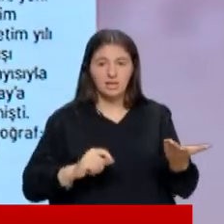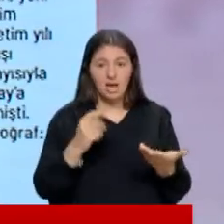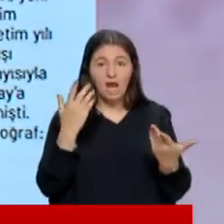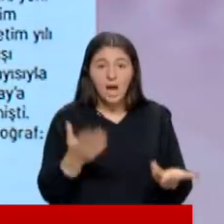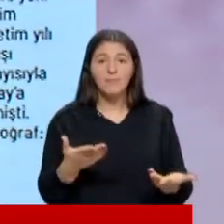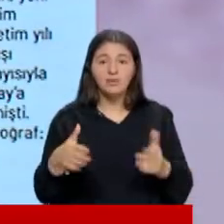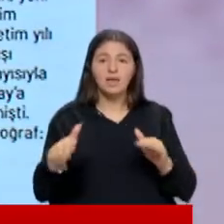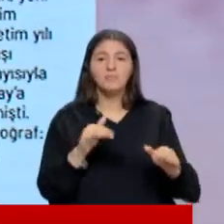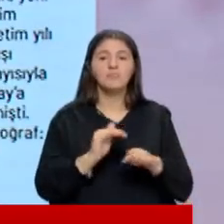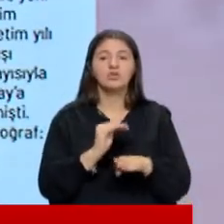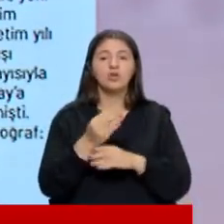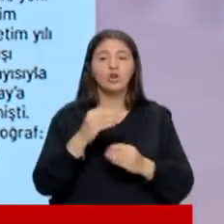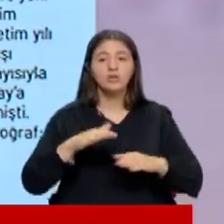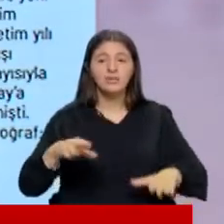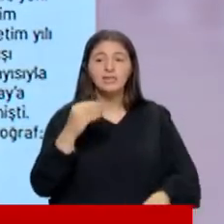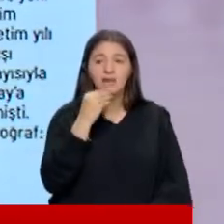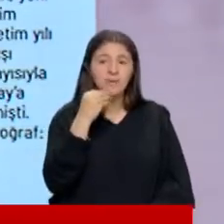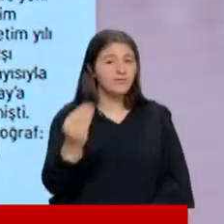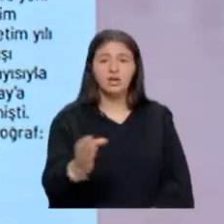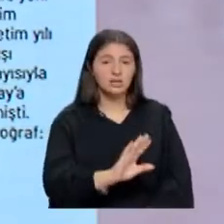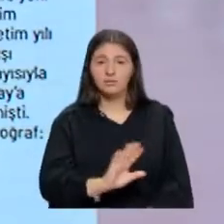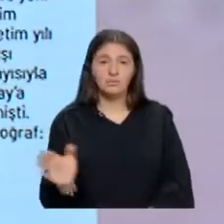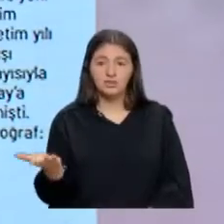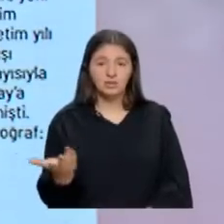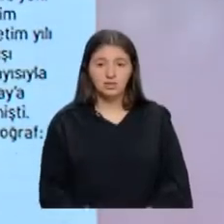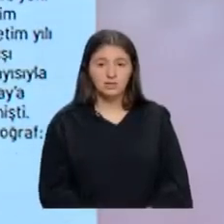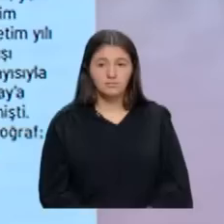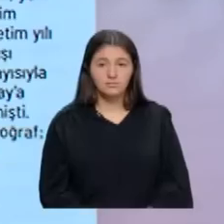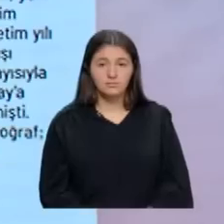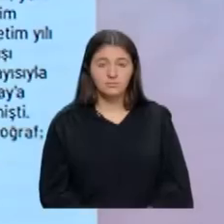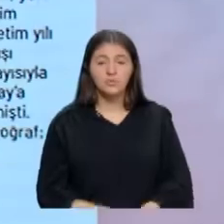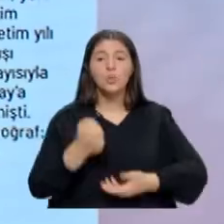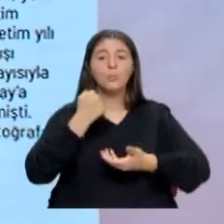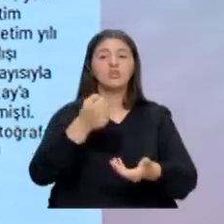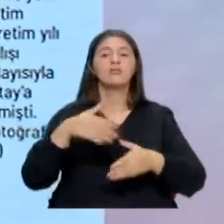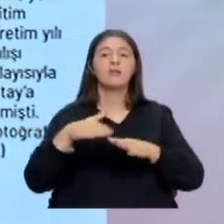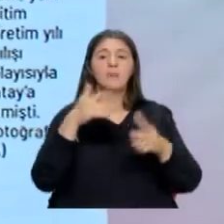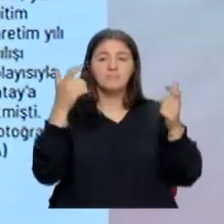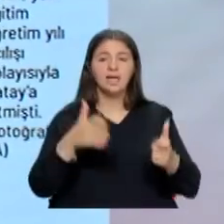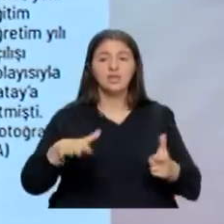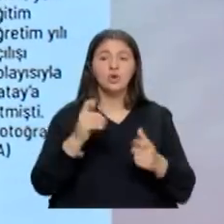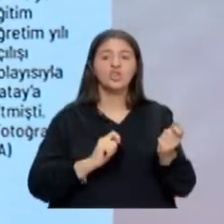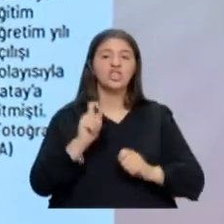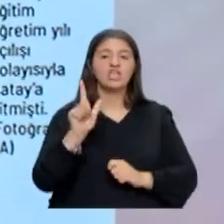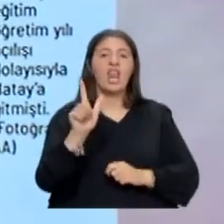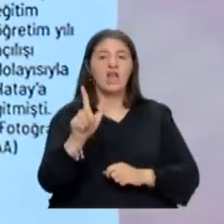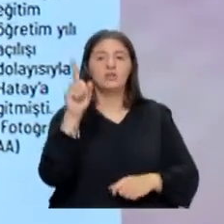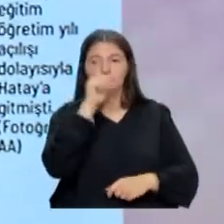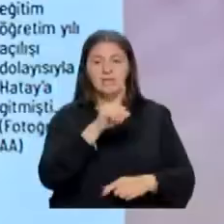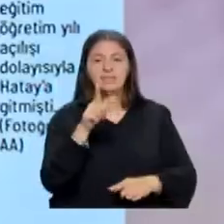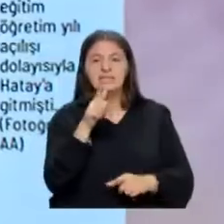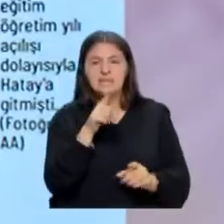yazıya rağmen Depremzede çocuklara da yemek verilmedi bütçenin deprem kentlerinde kullanılacağı